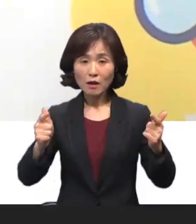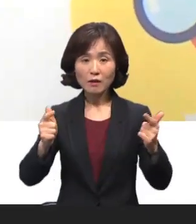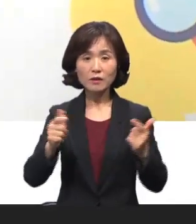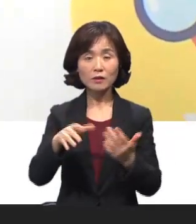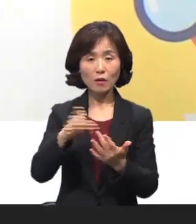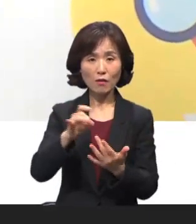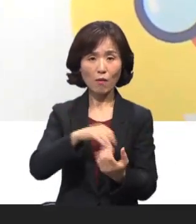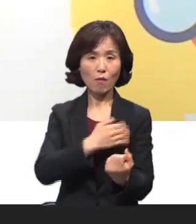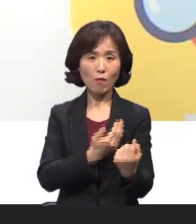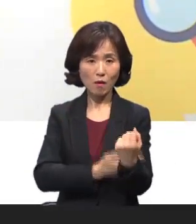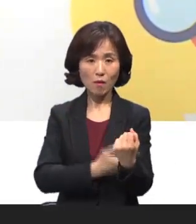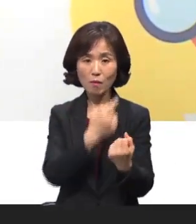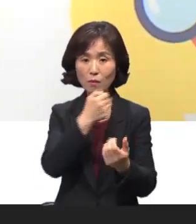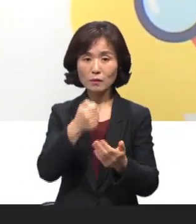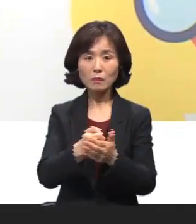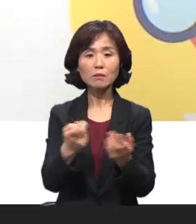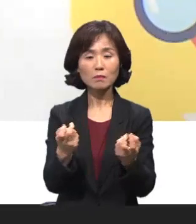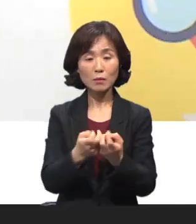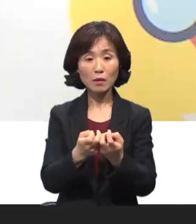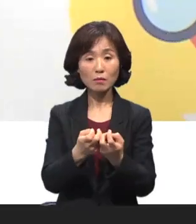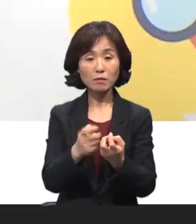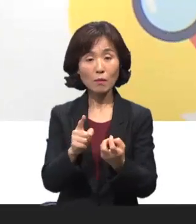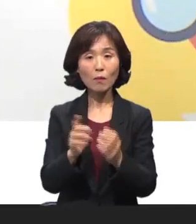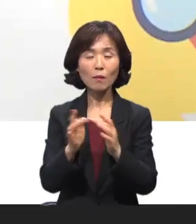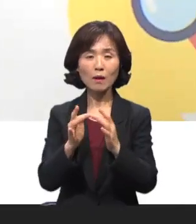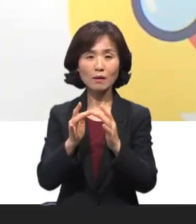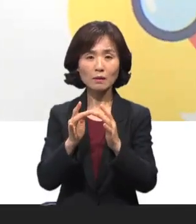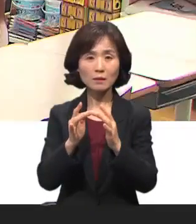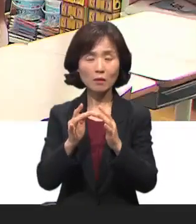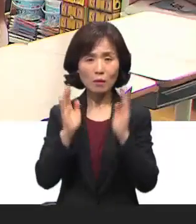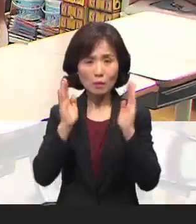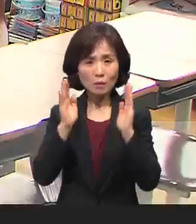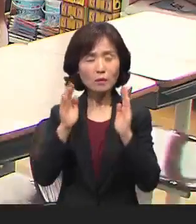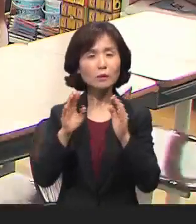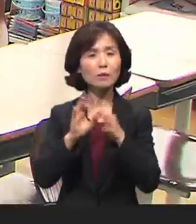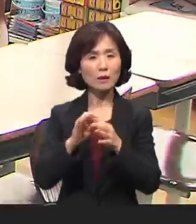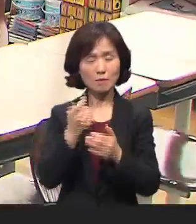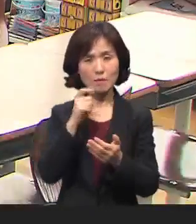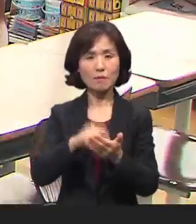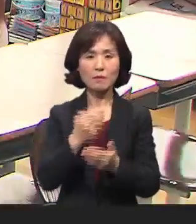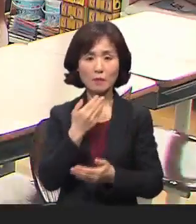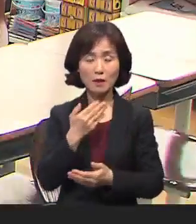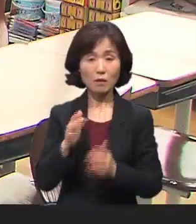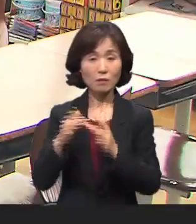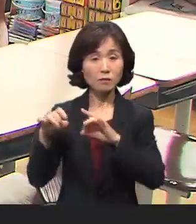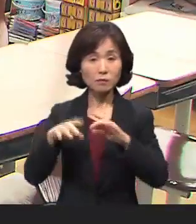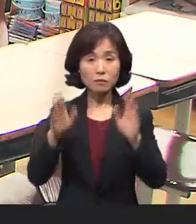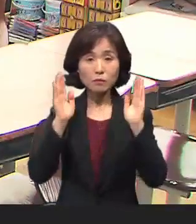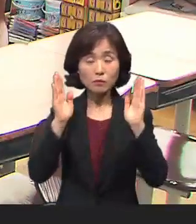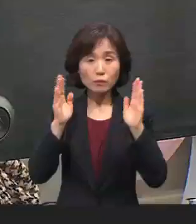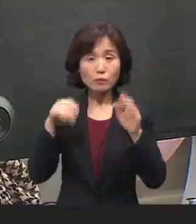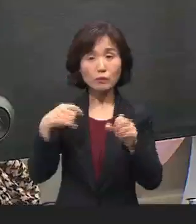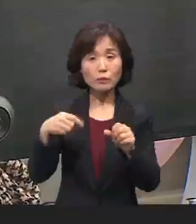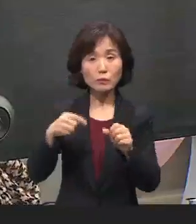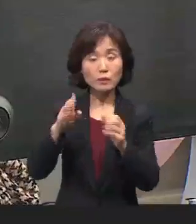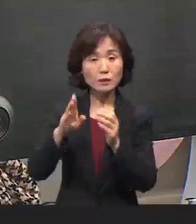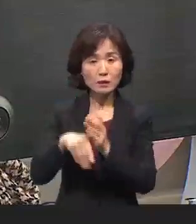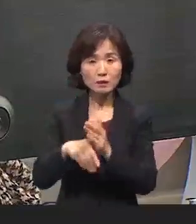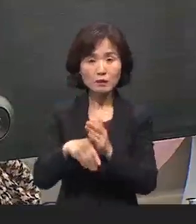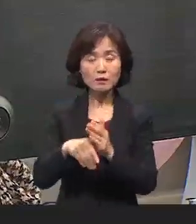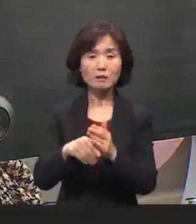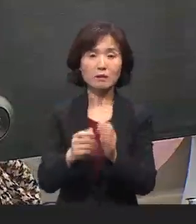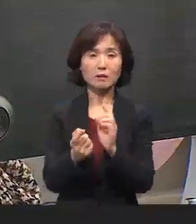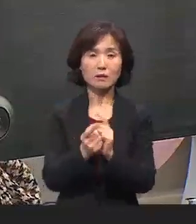선택권을 보장하는 방법을 온라인에서 찾을 수 있겠구나. 원격 교육 시대를 맞아 교사의 역할이 바뀌어야 한다는